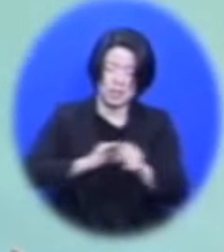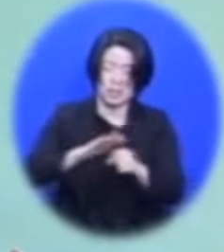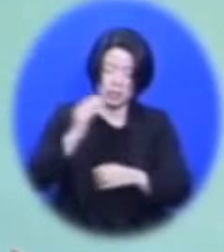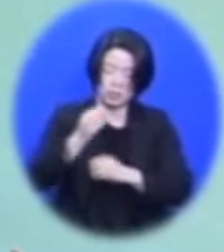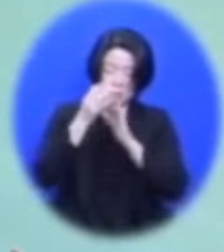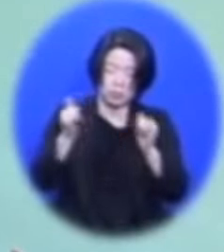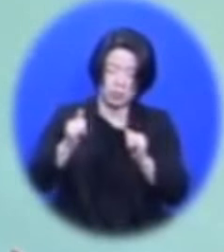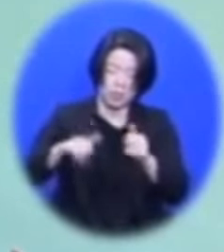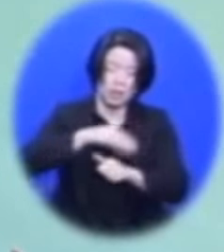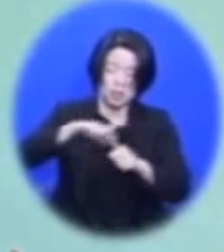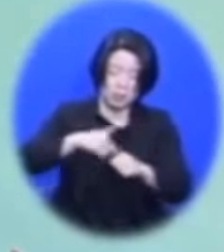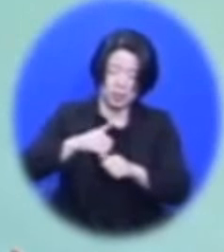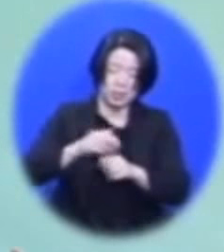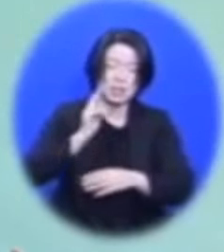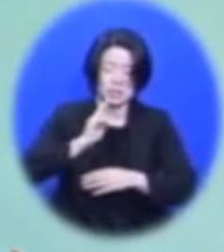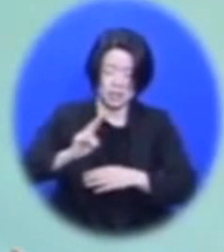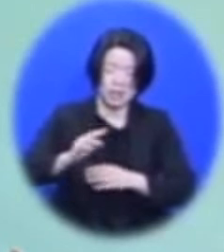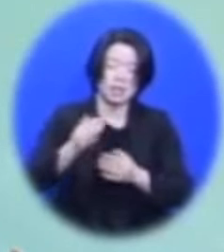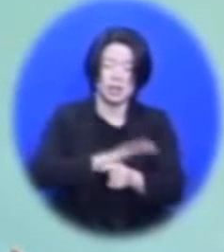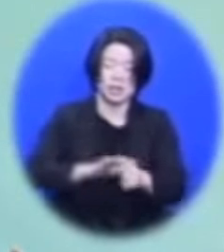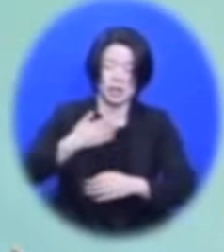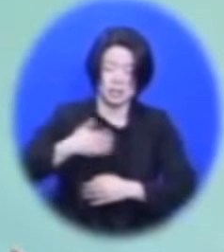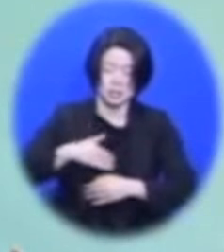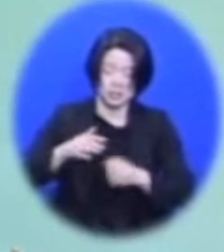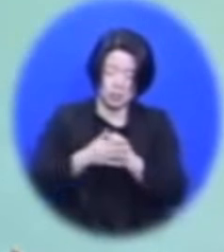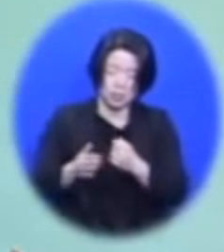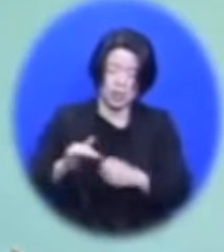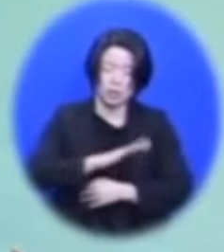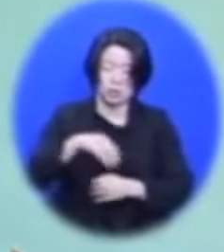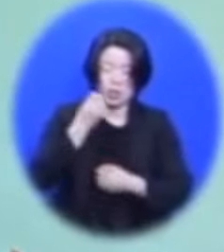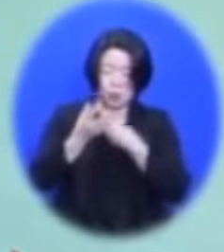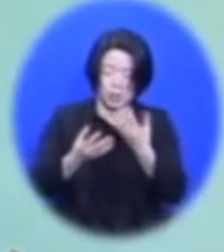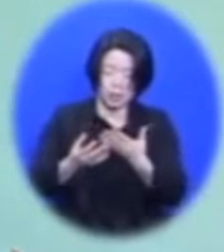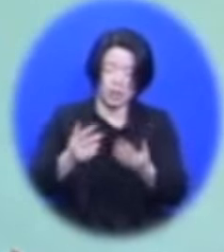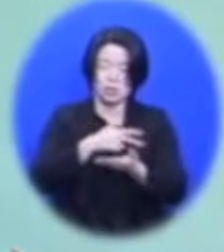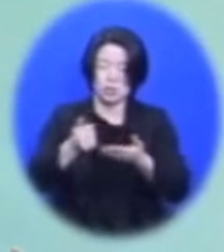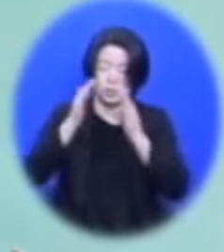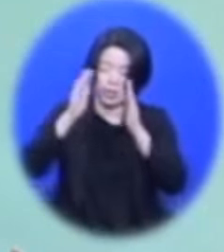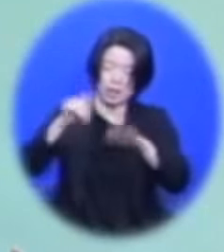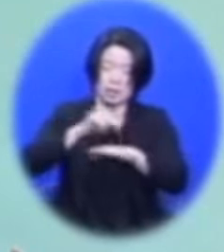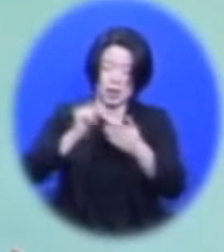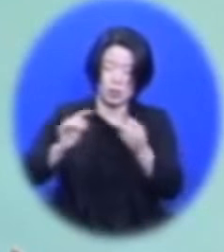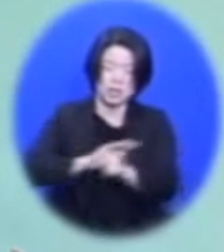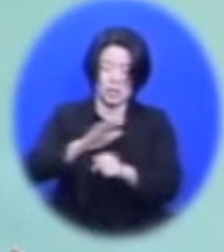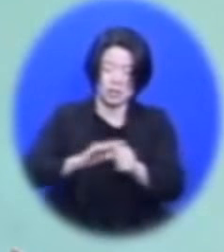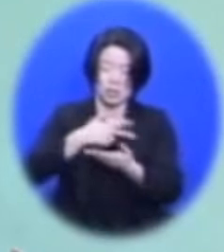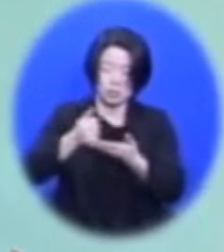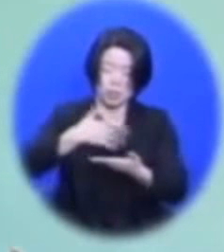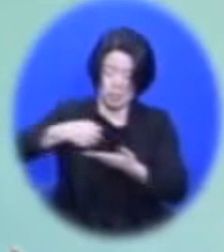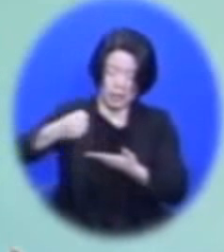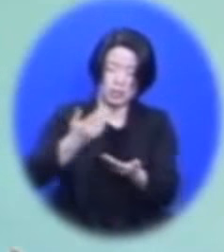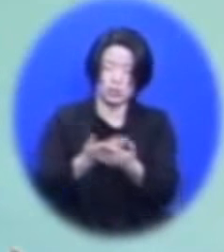형편과 처지를 너구보다도 잘 아십니다. 우리의 고백과 주님을 향한 마음과 사랑을 주님